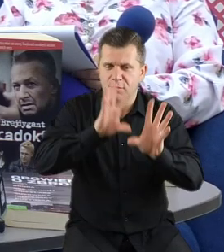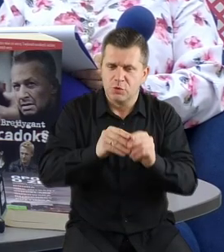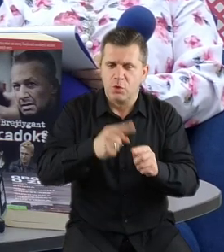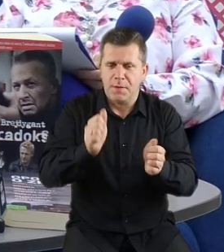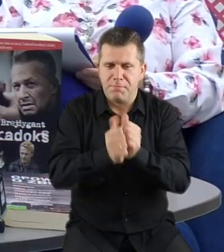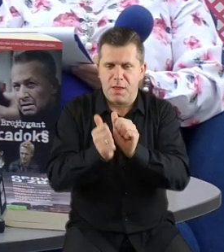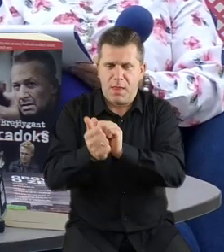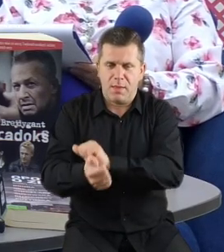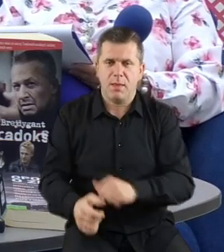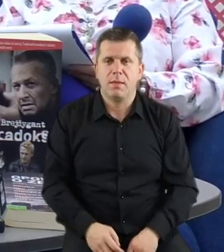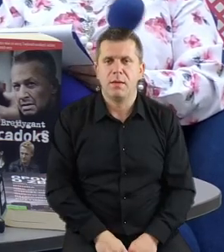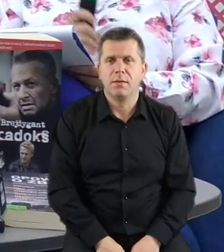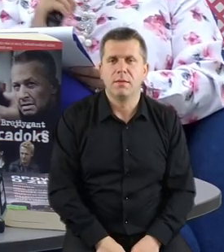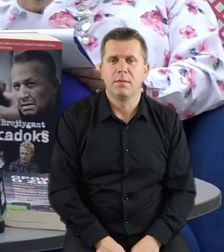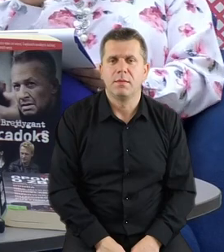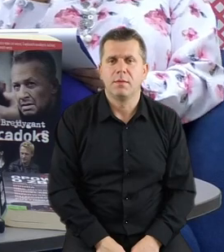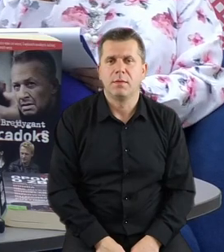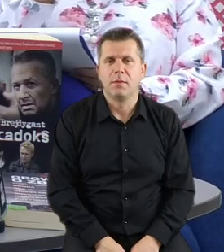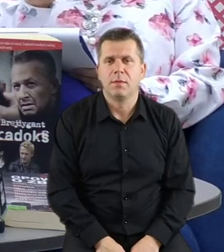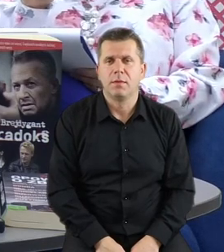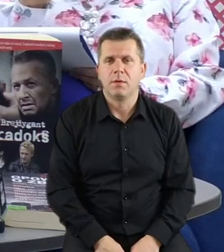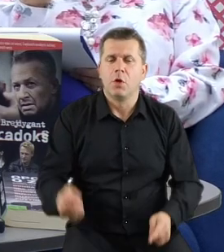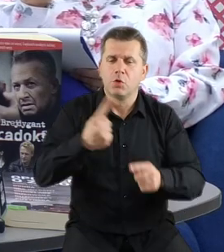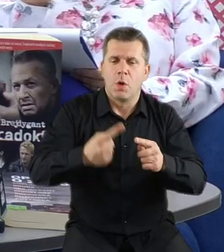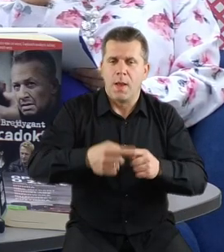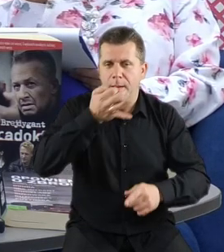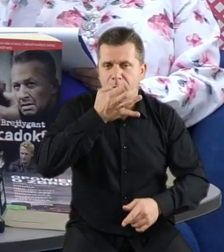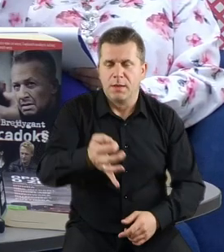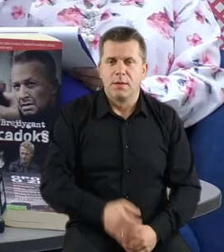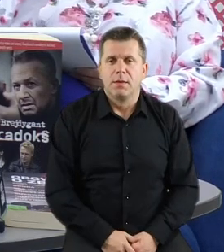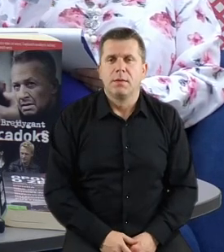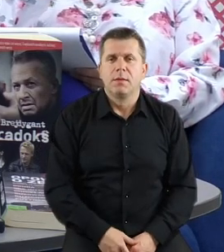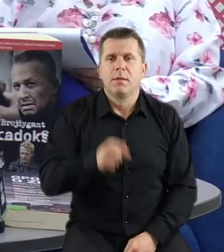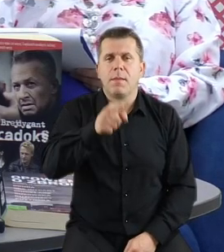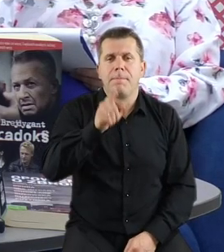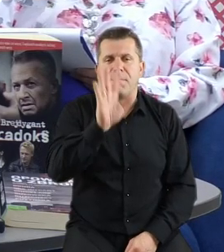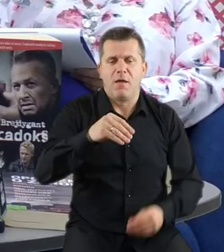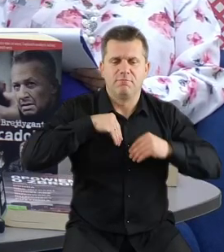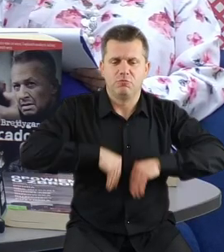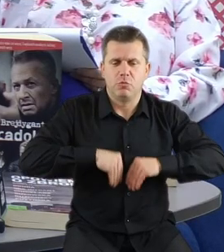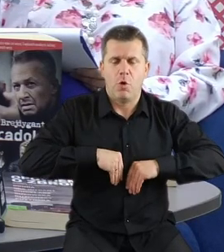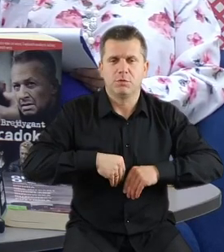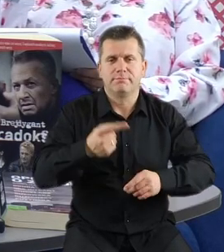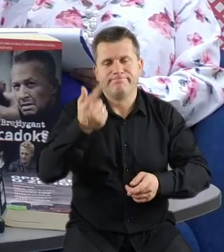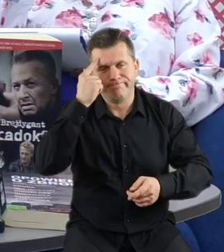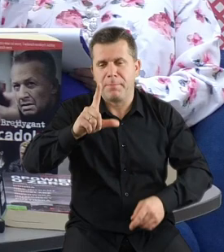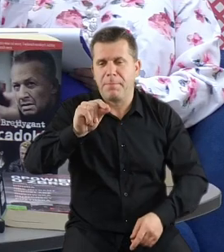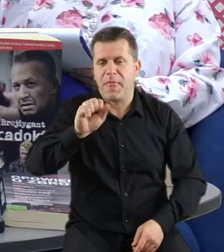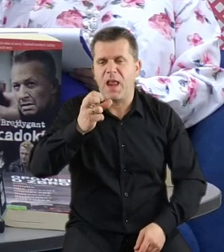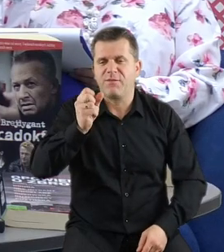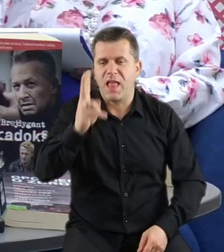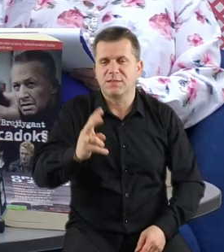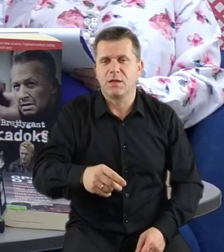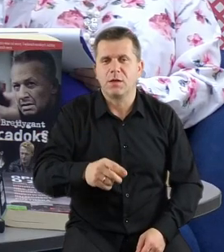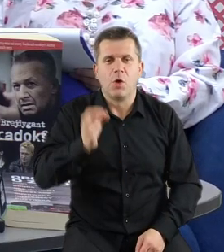wszystko jest trochę pozmieniane. Tak, przewrotnie troszkę zapytam. Jakie ma pan w sobie pierwiastki kobiece?